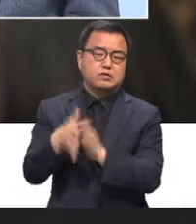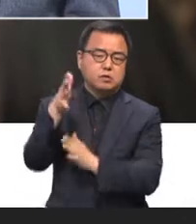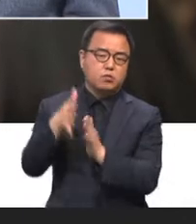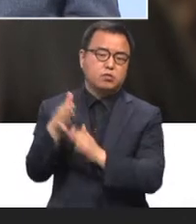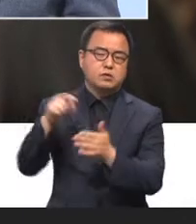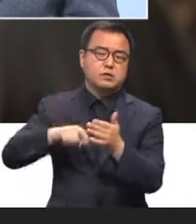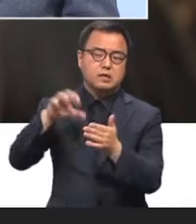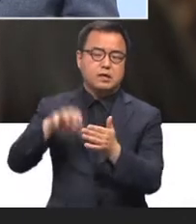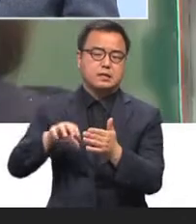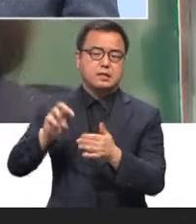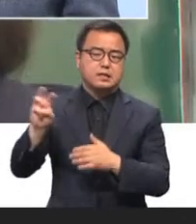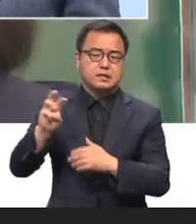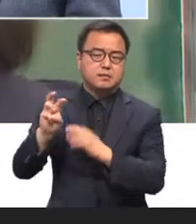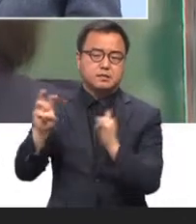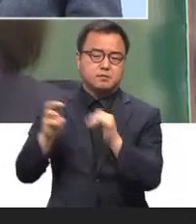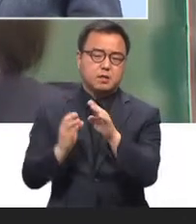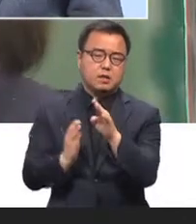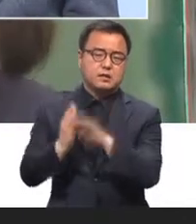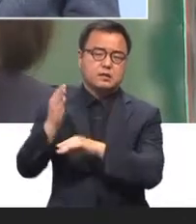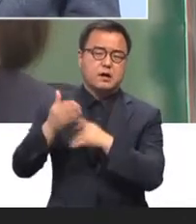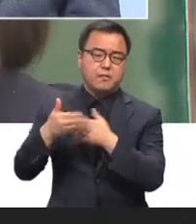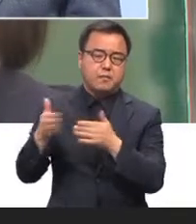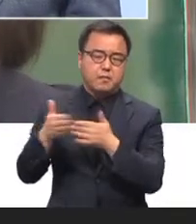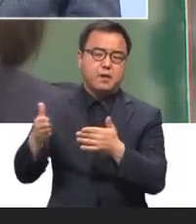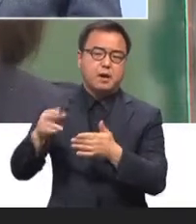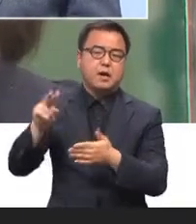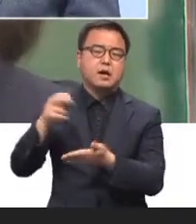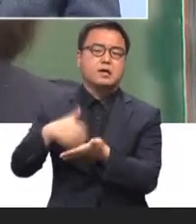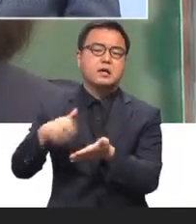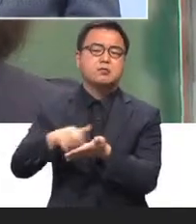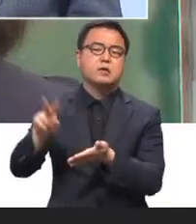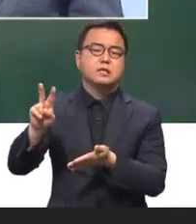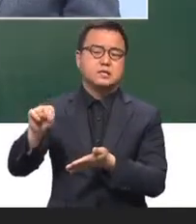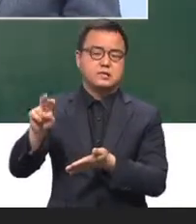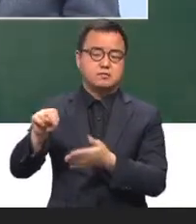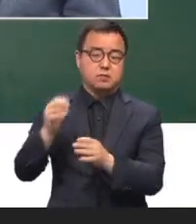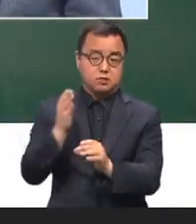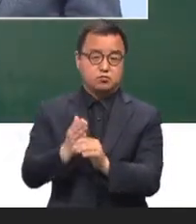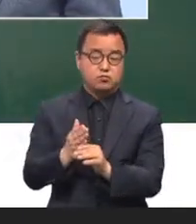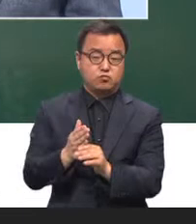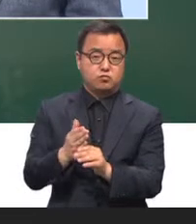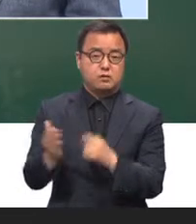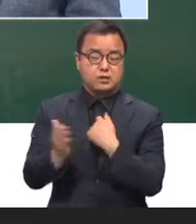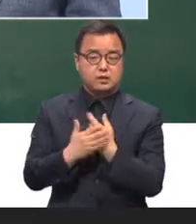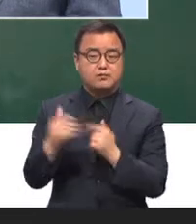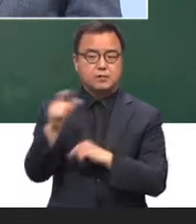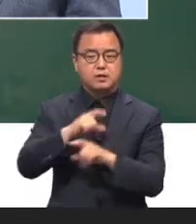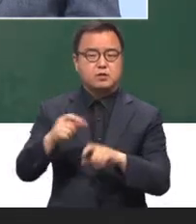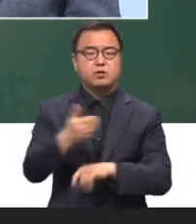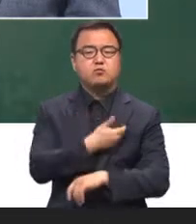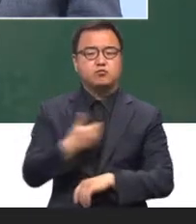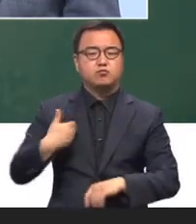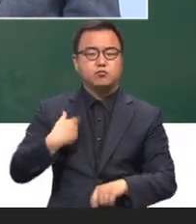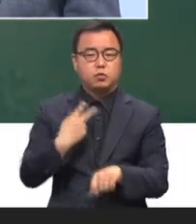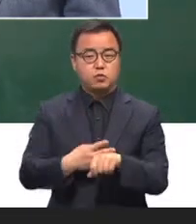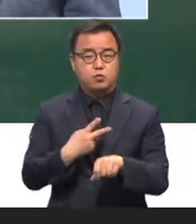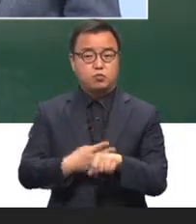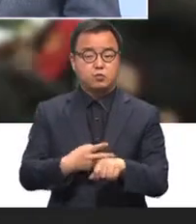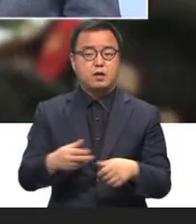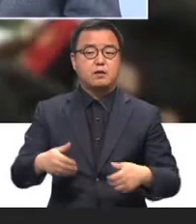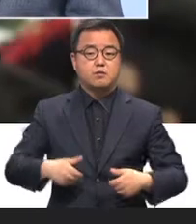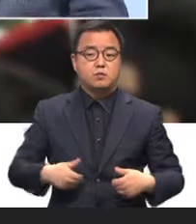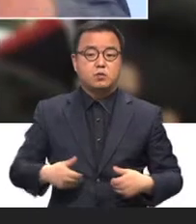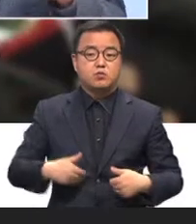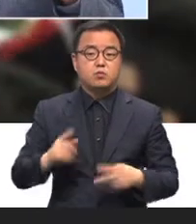2만개 가까이 됩니다 이런 부분이 또 원인이 될 수도 있기 때문에 충분한 정규 교원의 확충과 그리고